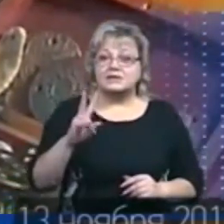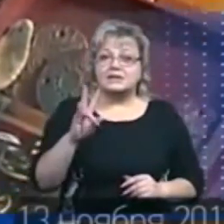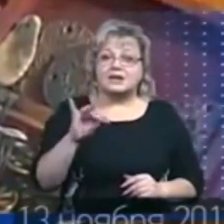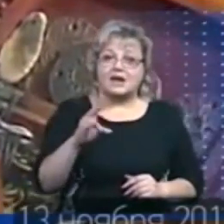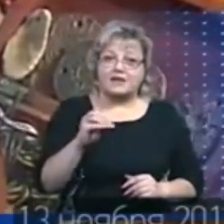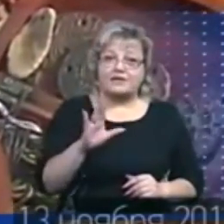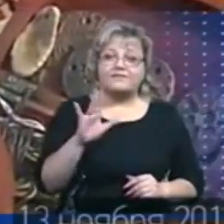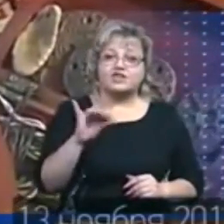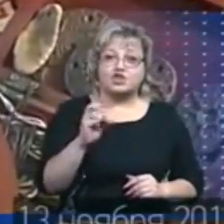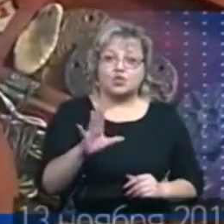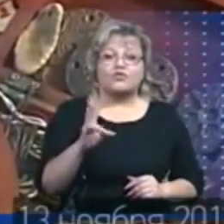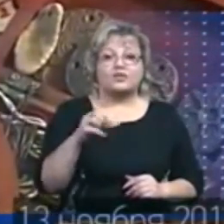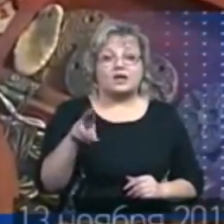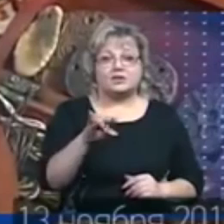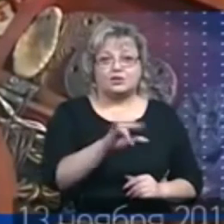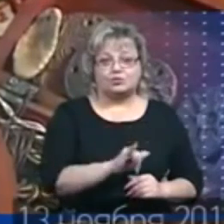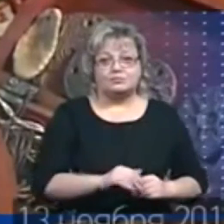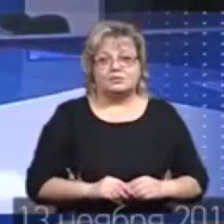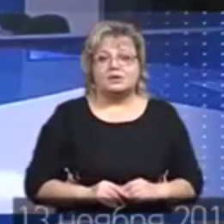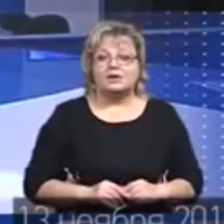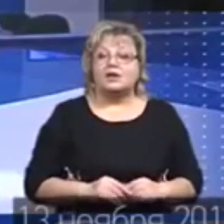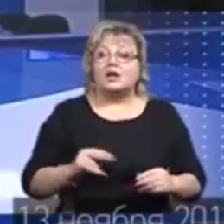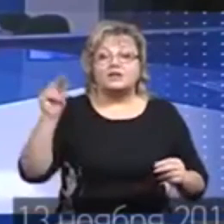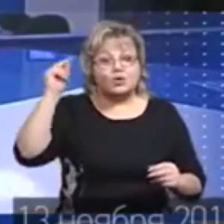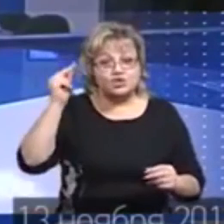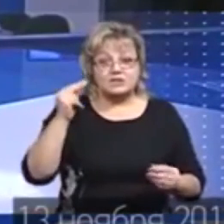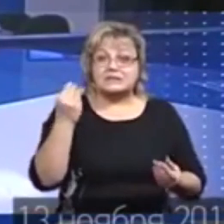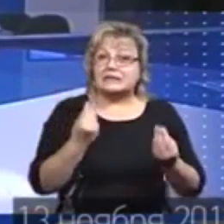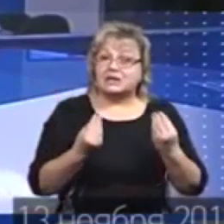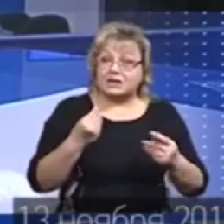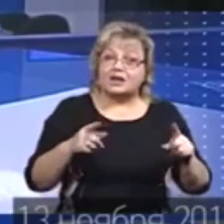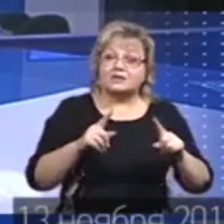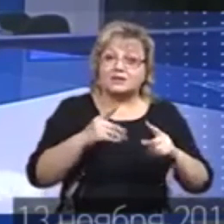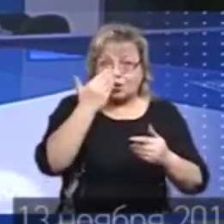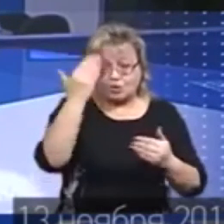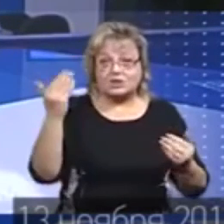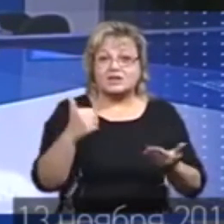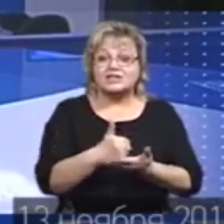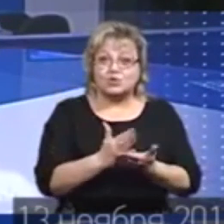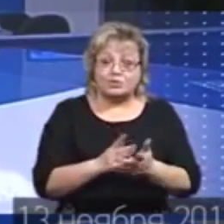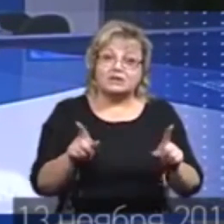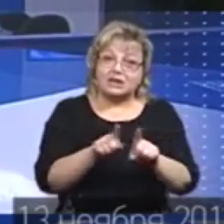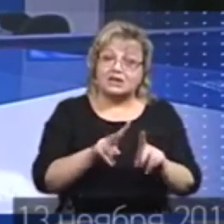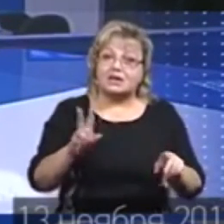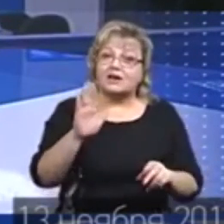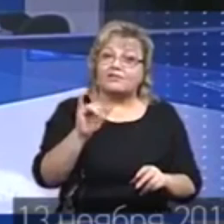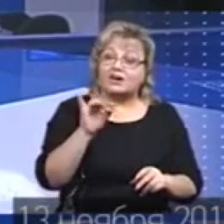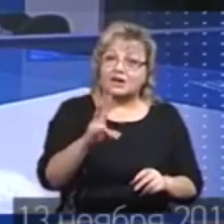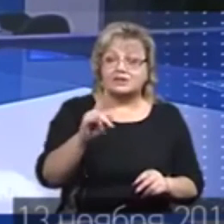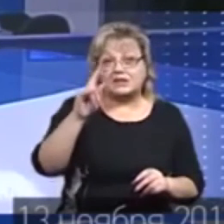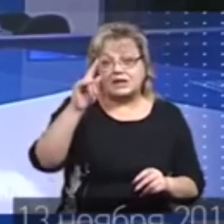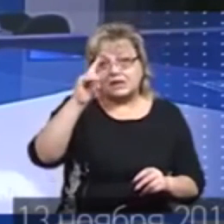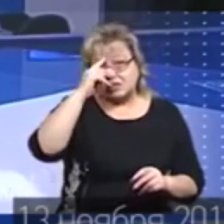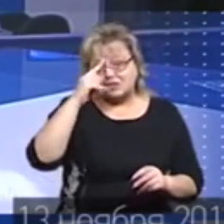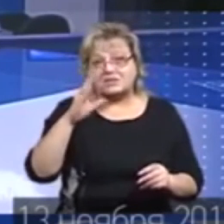Ксения Николаева, Сергей Вишняков, на Дону. Научиться играть на необычных народных музыкальных инструментах, таких как варган,